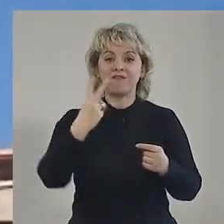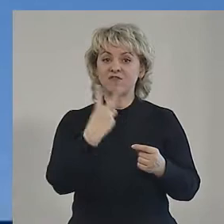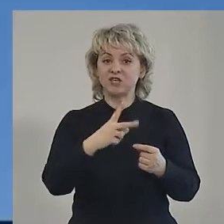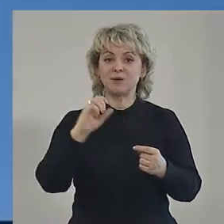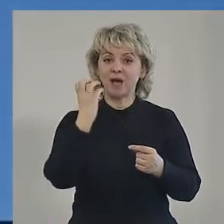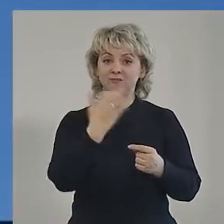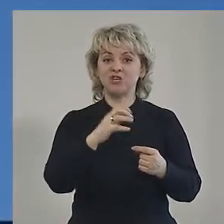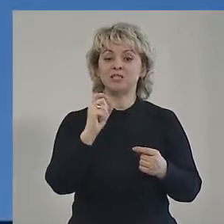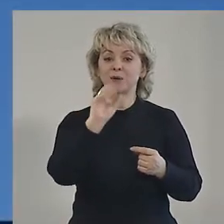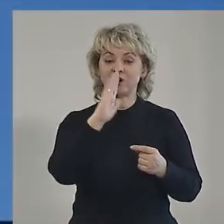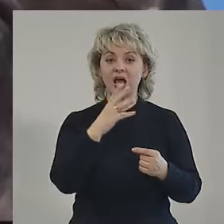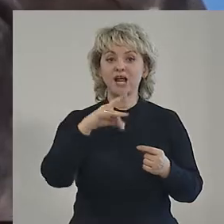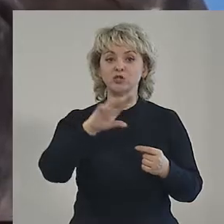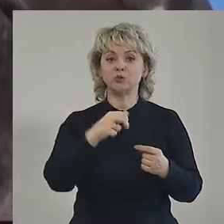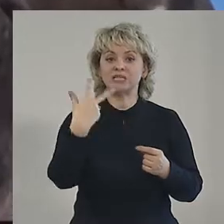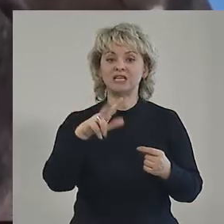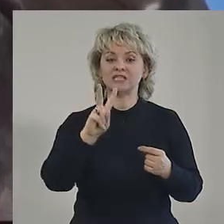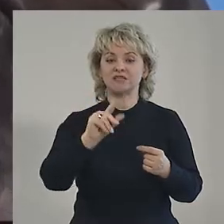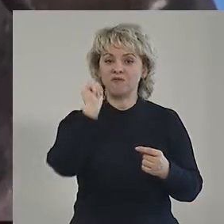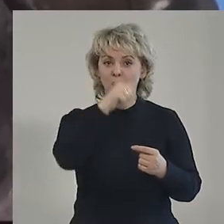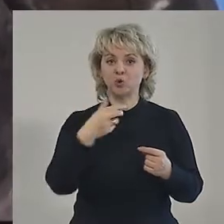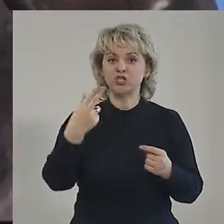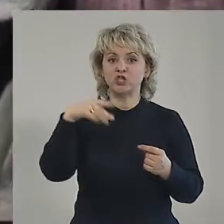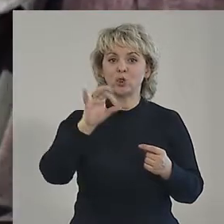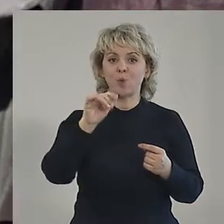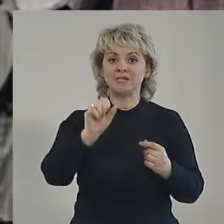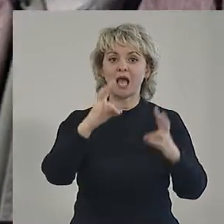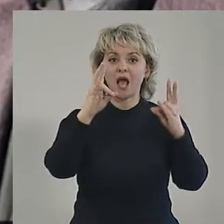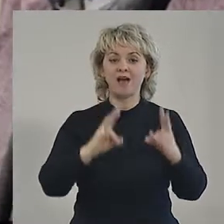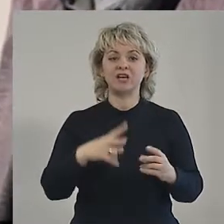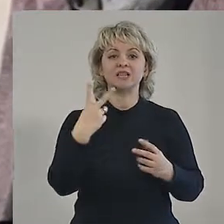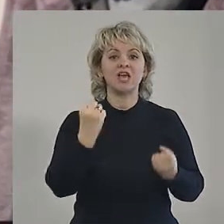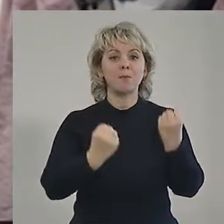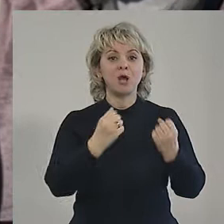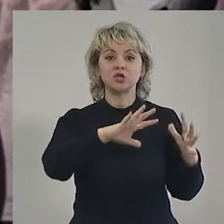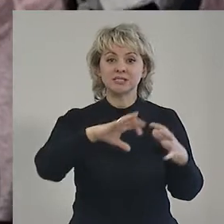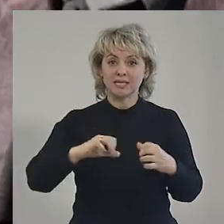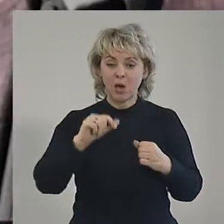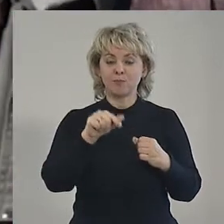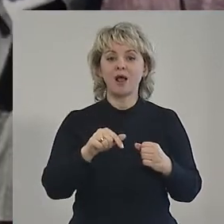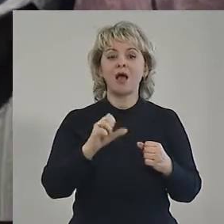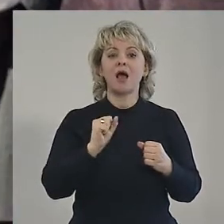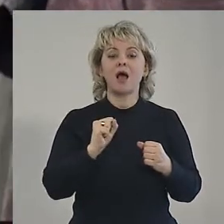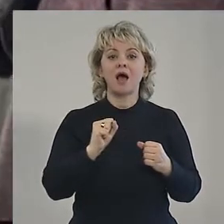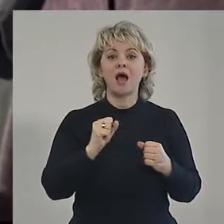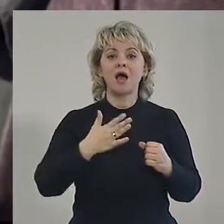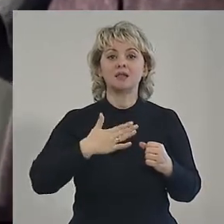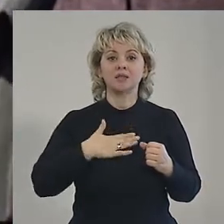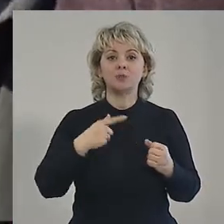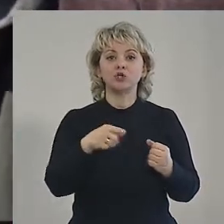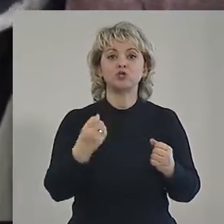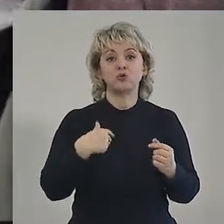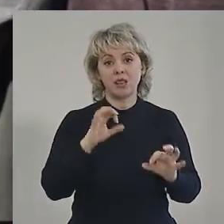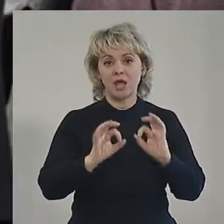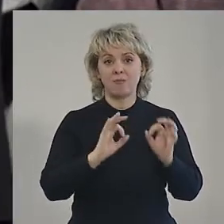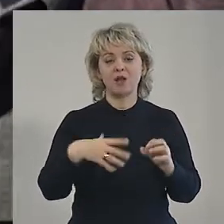– радиацией. Сегодня ровно 32 года чернобыльской аварии. Две машины забрали, а на мне ничего, я